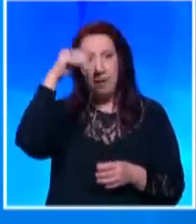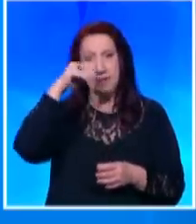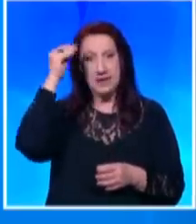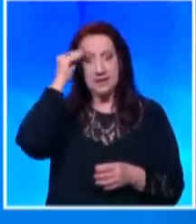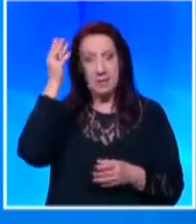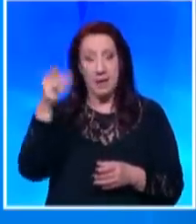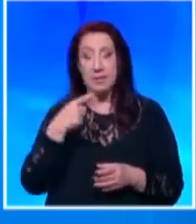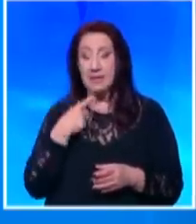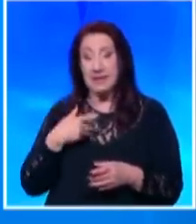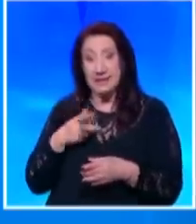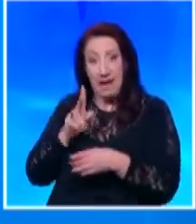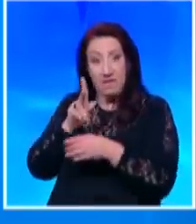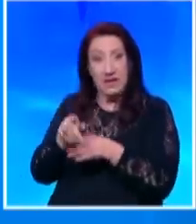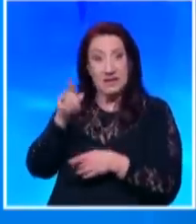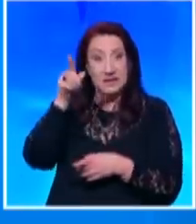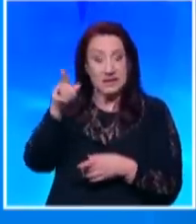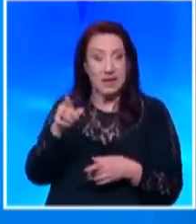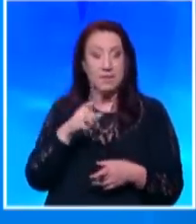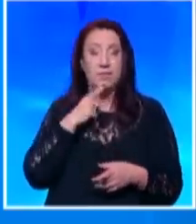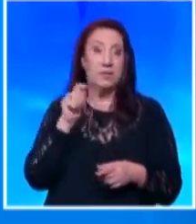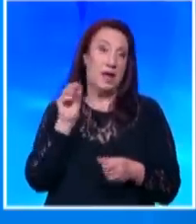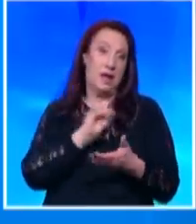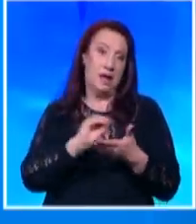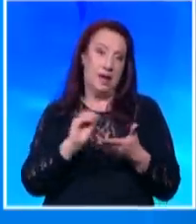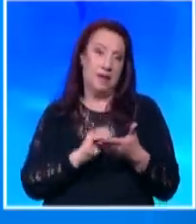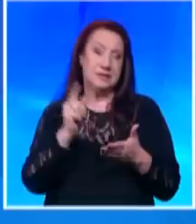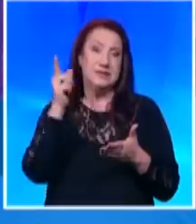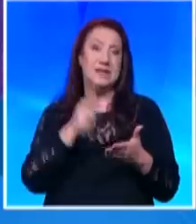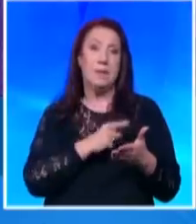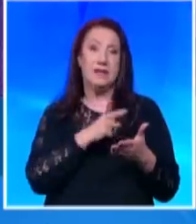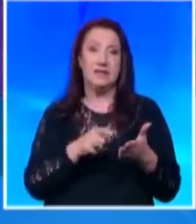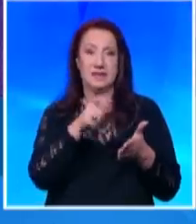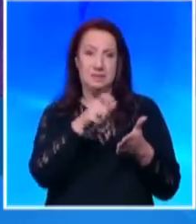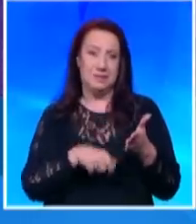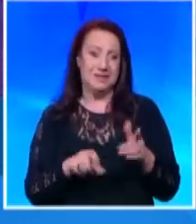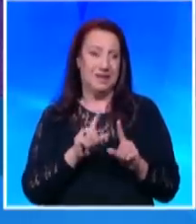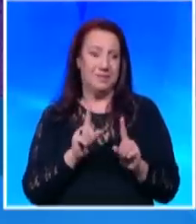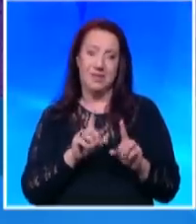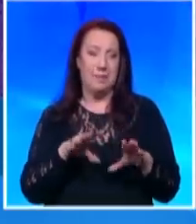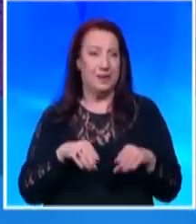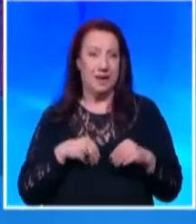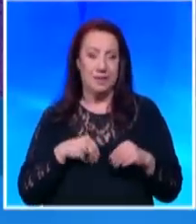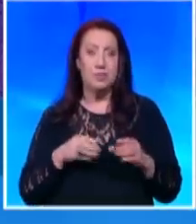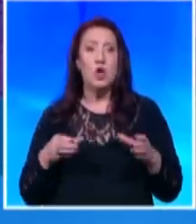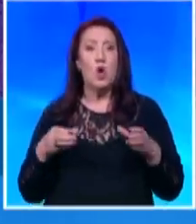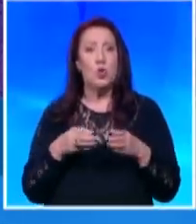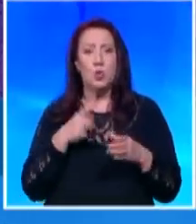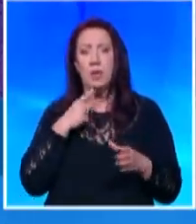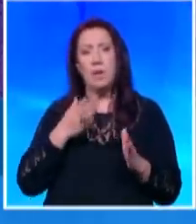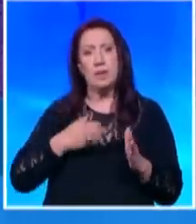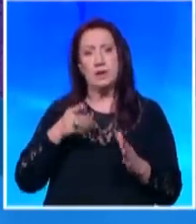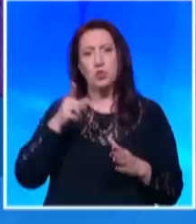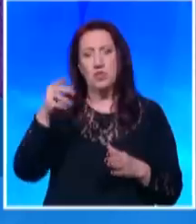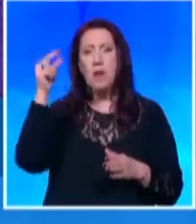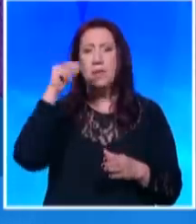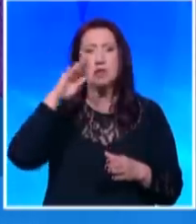Според Кондов, изготвянето на забранителни списъци е неприемливо. В групата, която е пътувала към българското военно гробище край